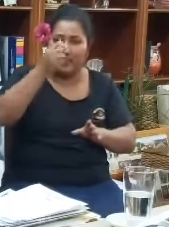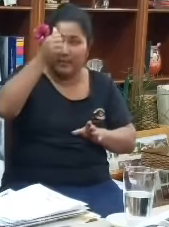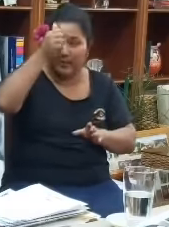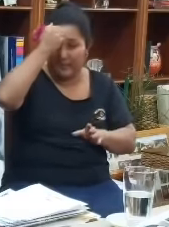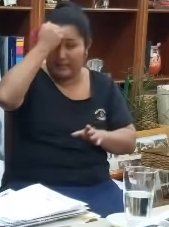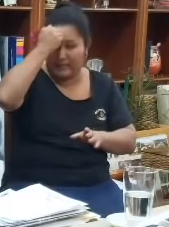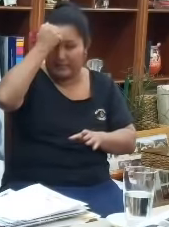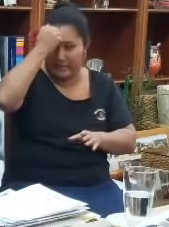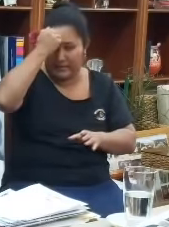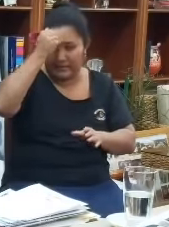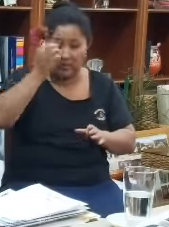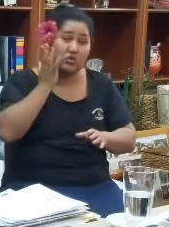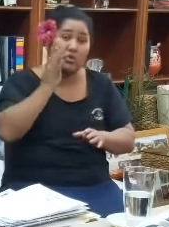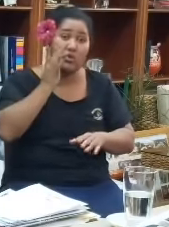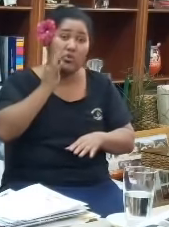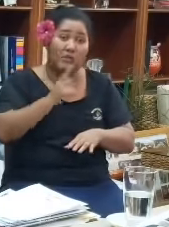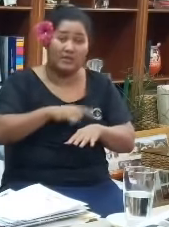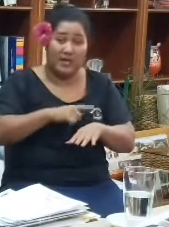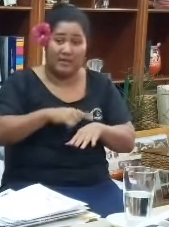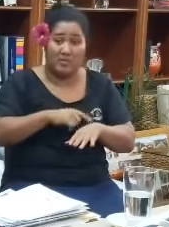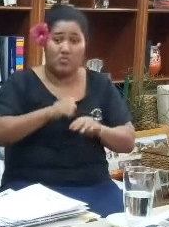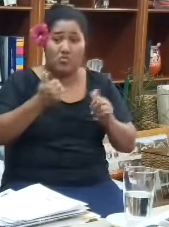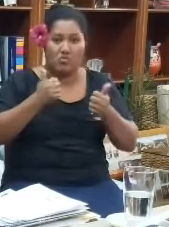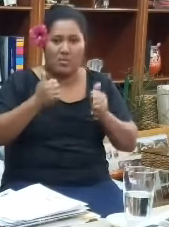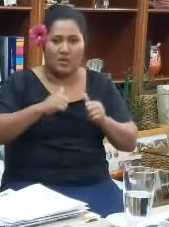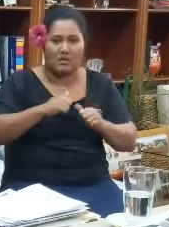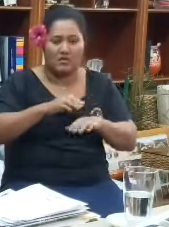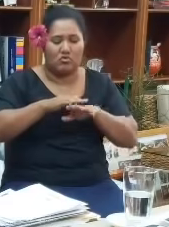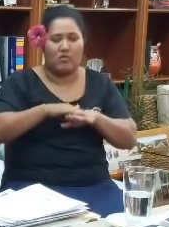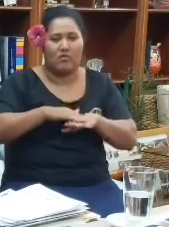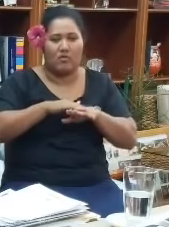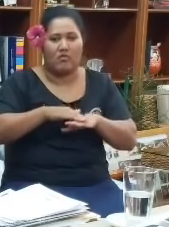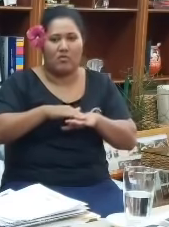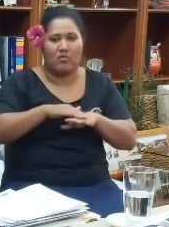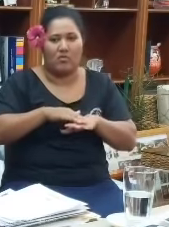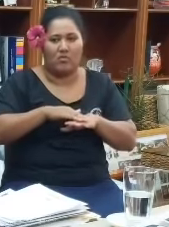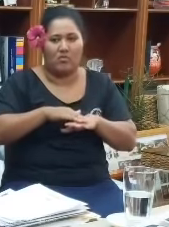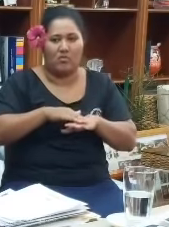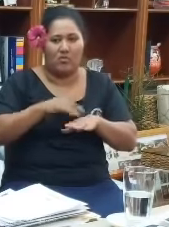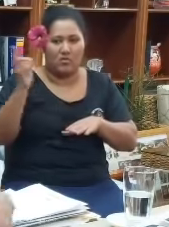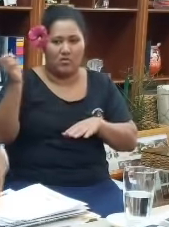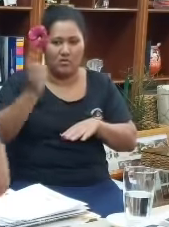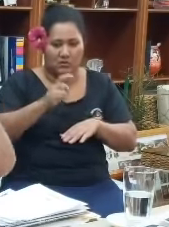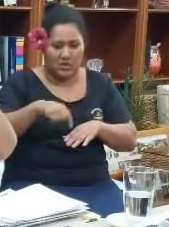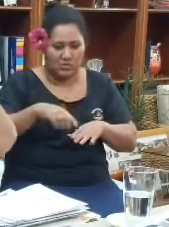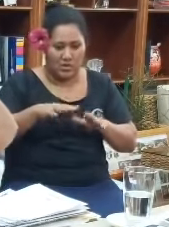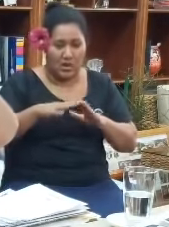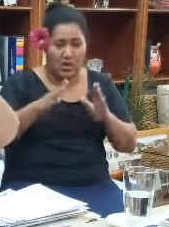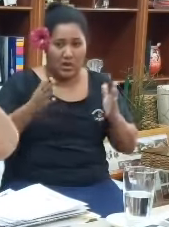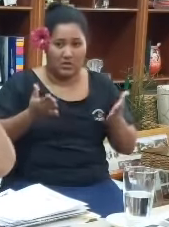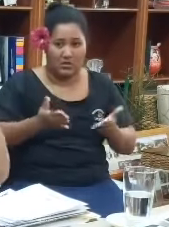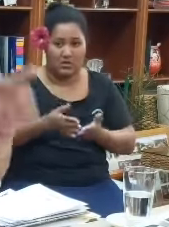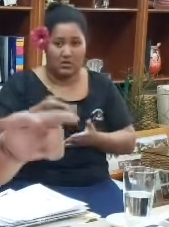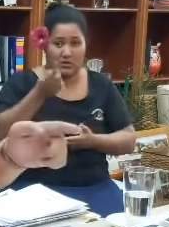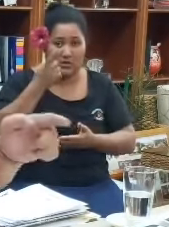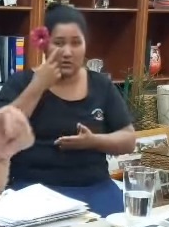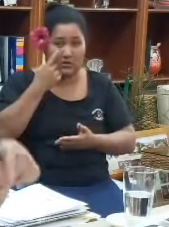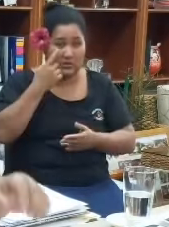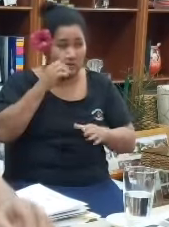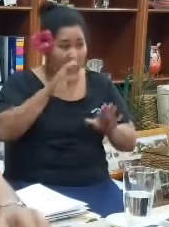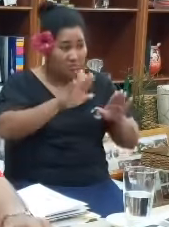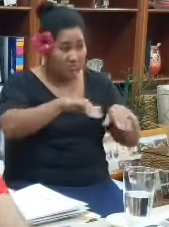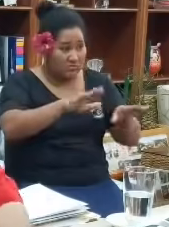Ia kaimila wa uma. Ia ulo lea e ngofongofo. O lea wa koe fo ima ili lalolang. Kilo kilo aku li fanga.